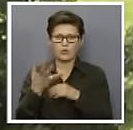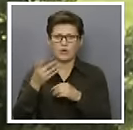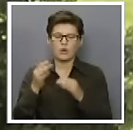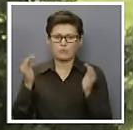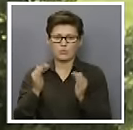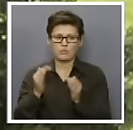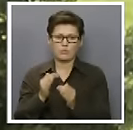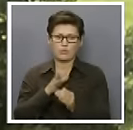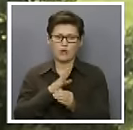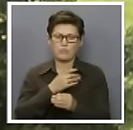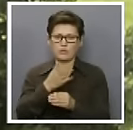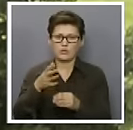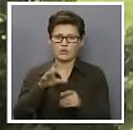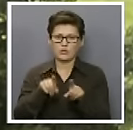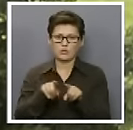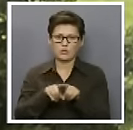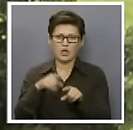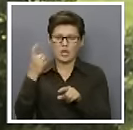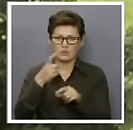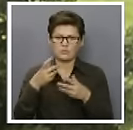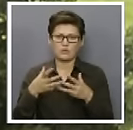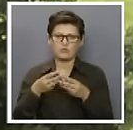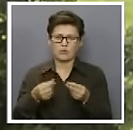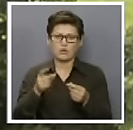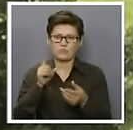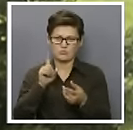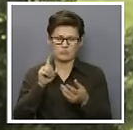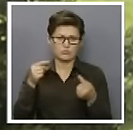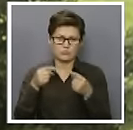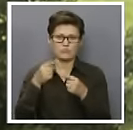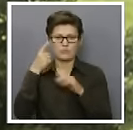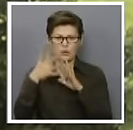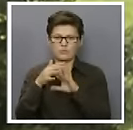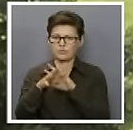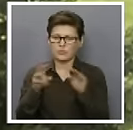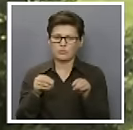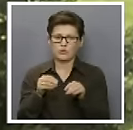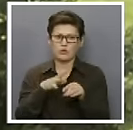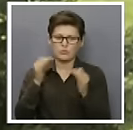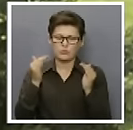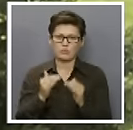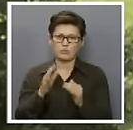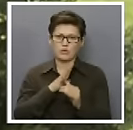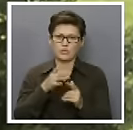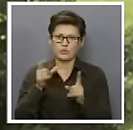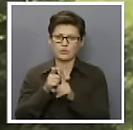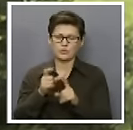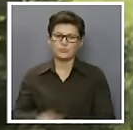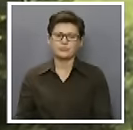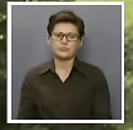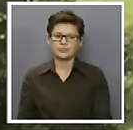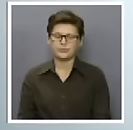төмендей беретін болса, ол белгілі дәрежеде біздің экономикаға, курсқа әсер ететінін бәрі де түсінікті. Демек, төмендейтін болады деген сөз.